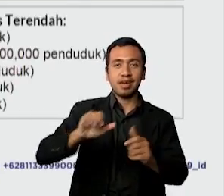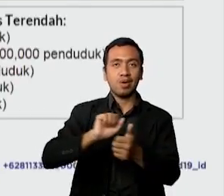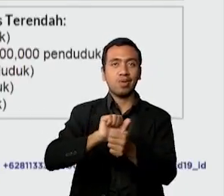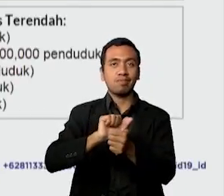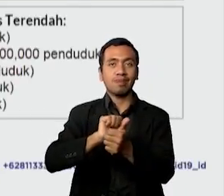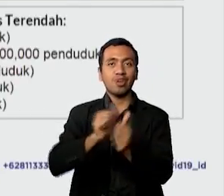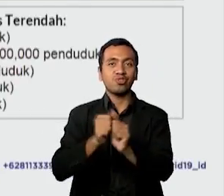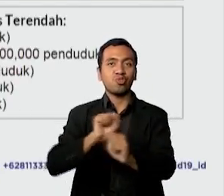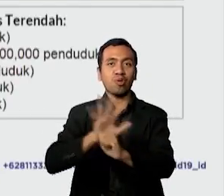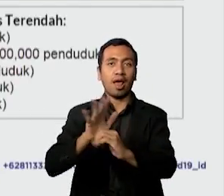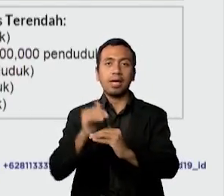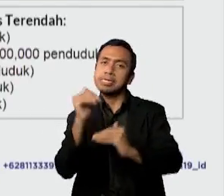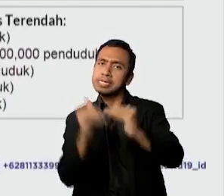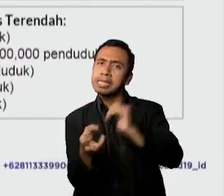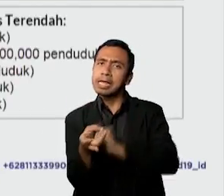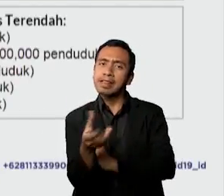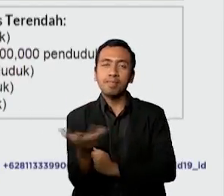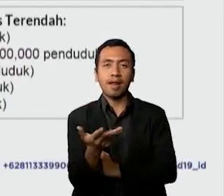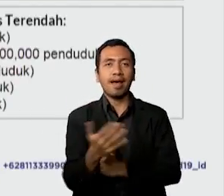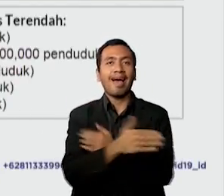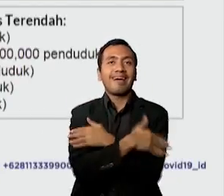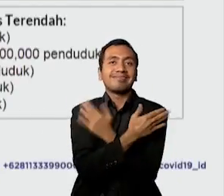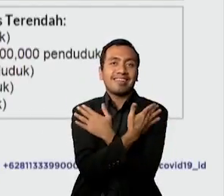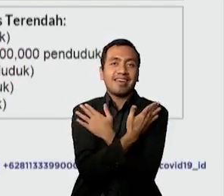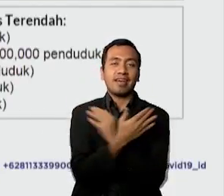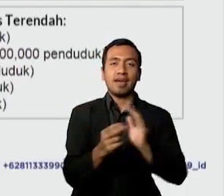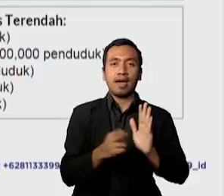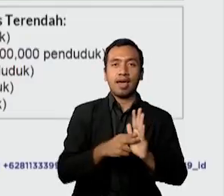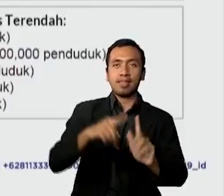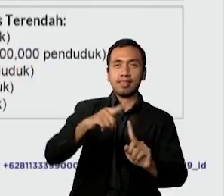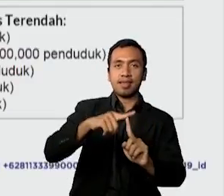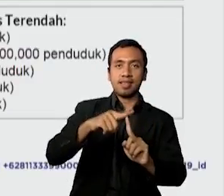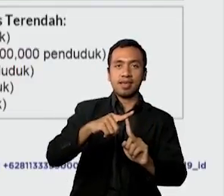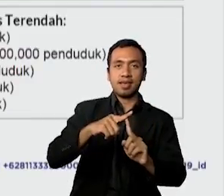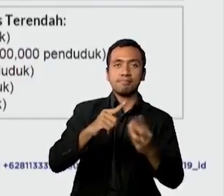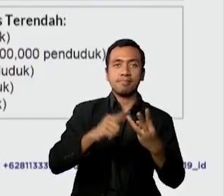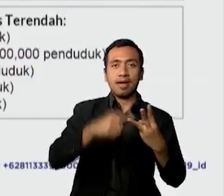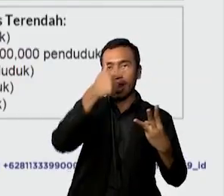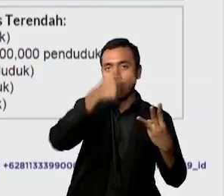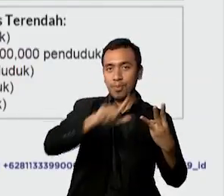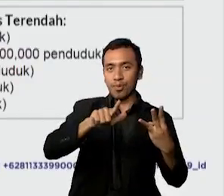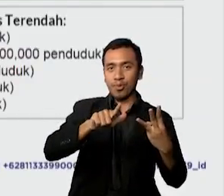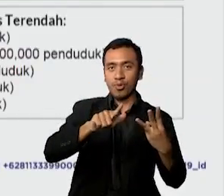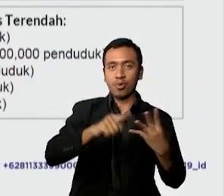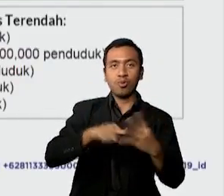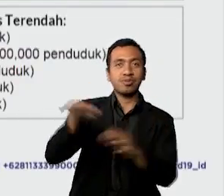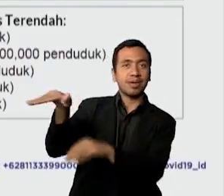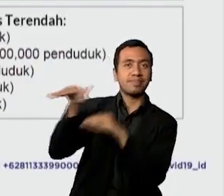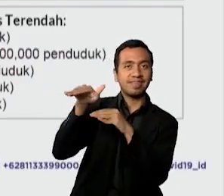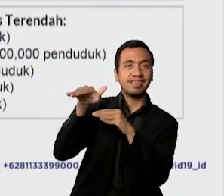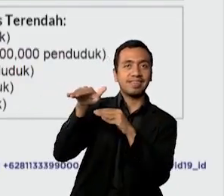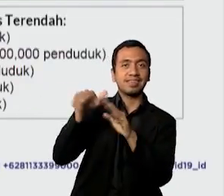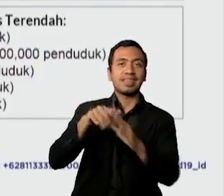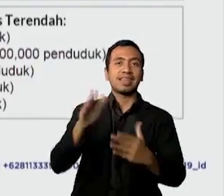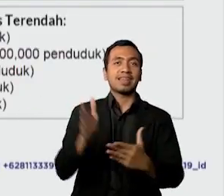terendah, yaitu Aceh, Nusa Tenggara Timur, Lampung, Jambi, dan Riau.